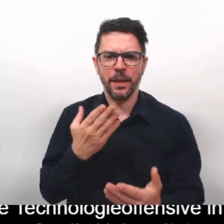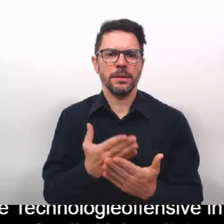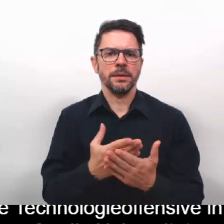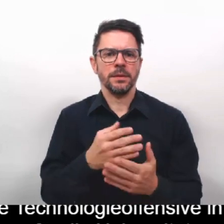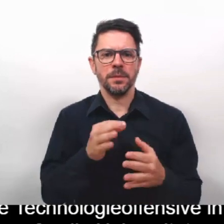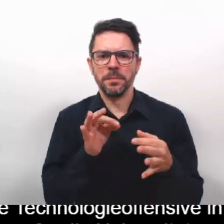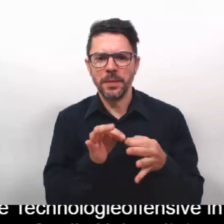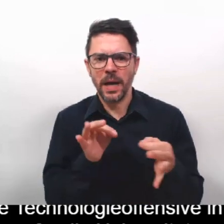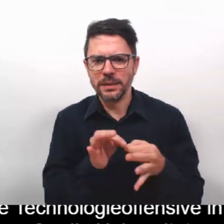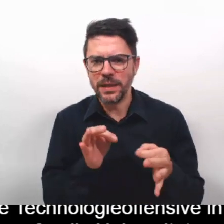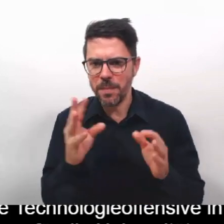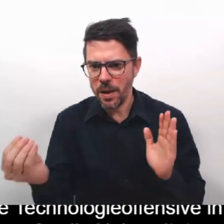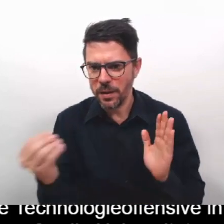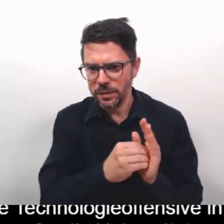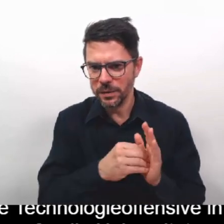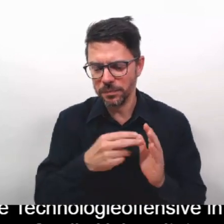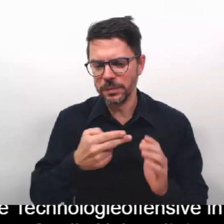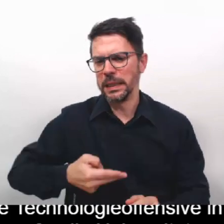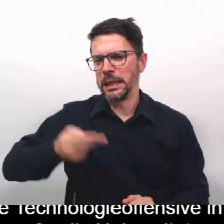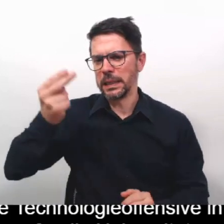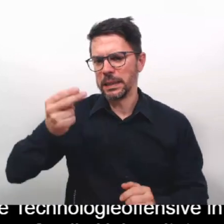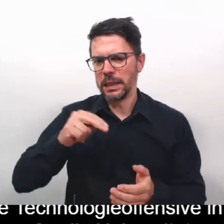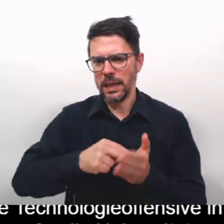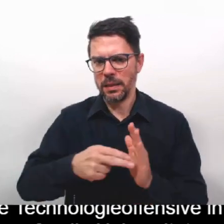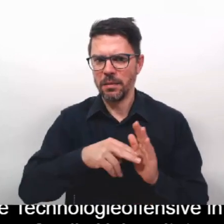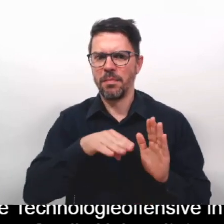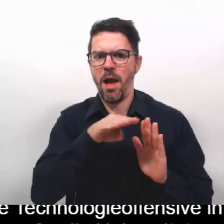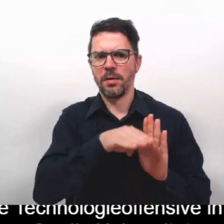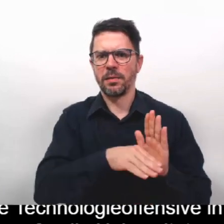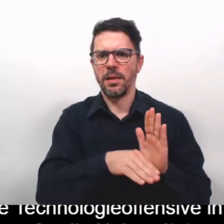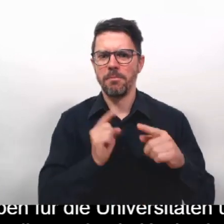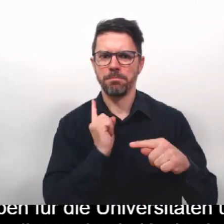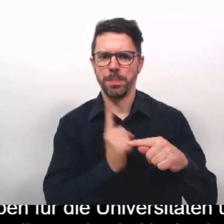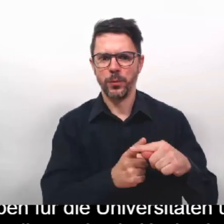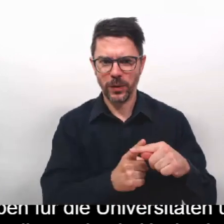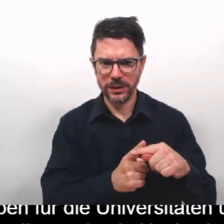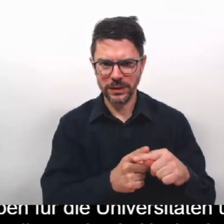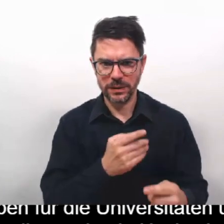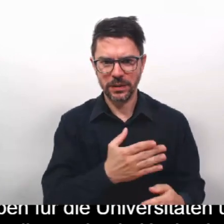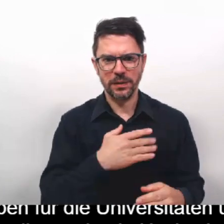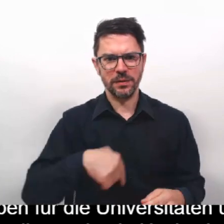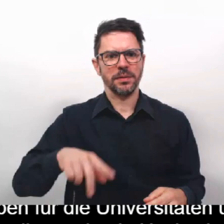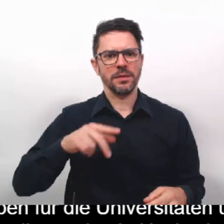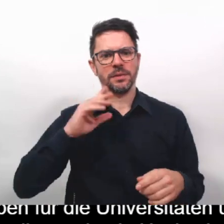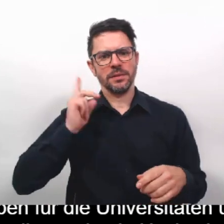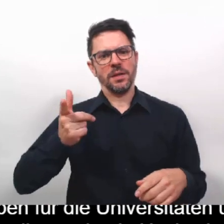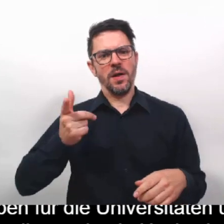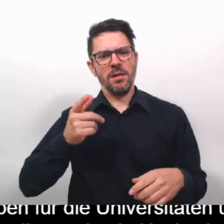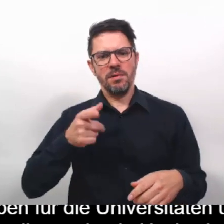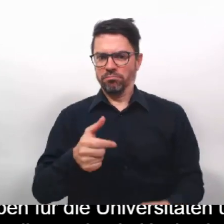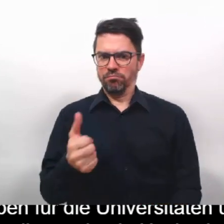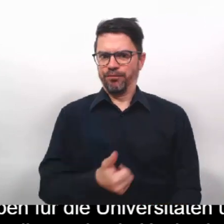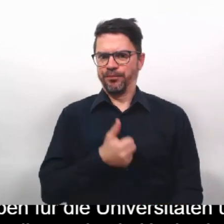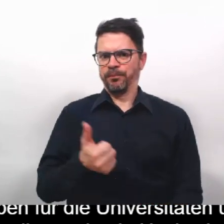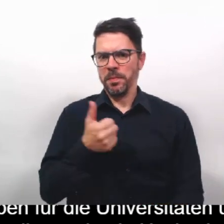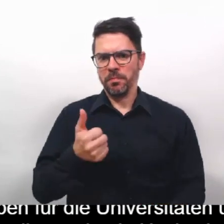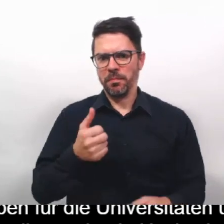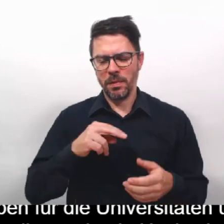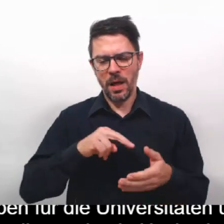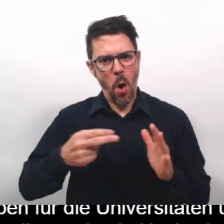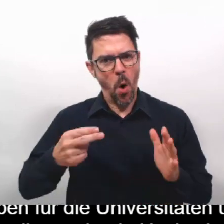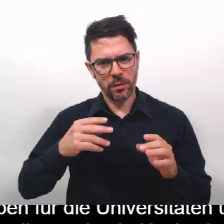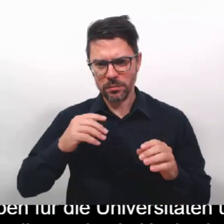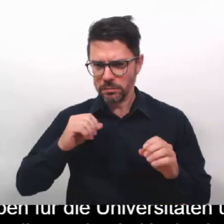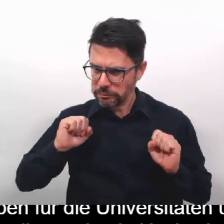ein weiterer wichtiger Teil ist jetzt die zentrale und eine umfassende Hochschulreform. Denn die bayerischen Universitäten sind Motor und Entwicklung der neuesten